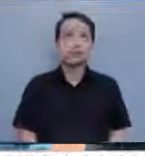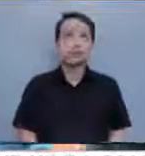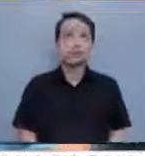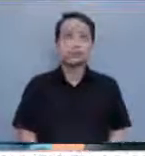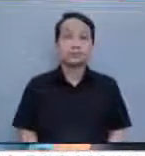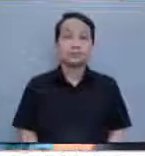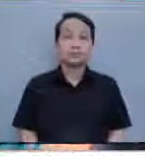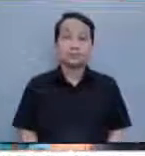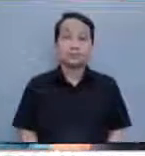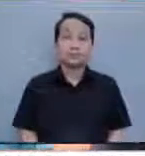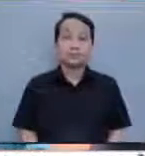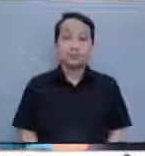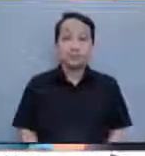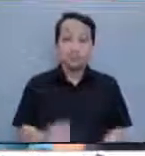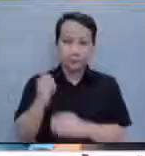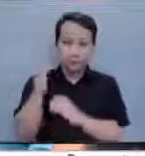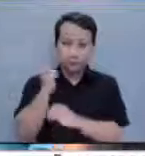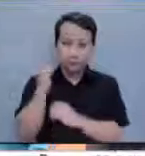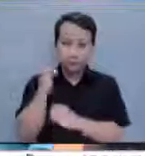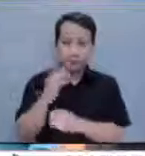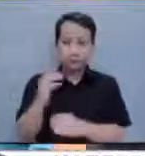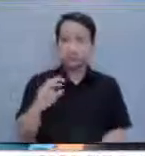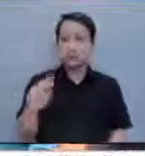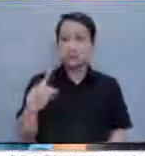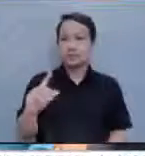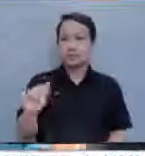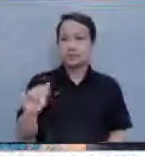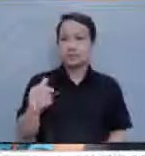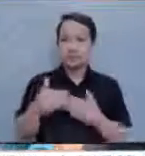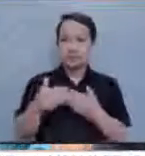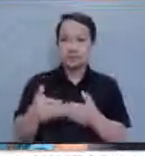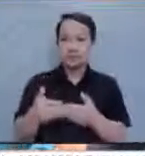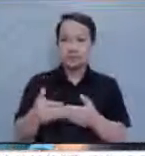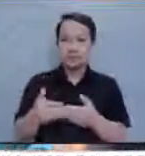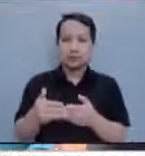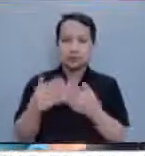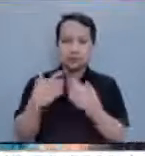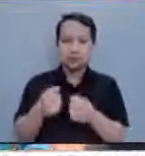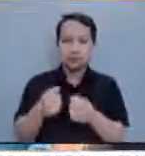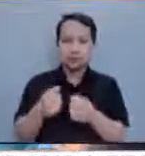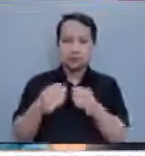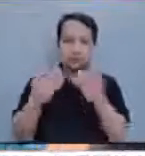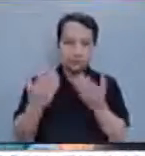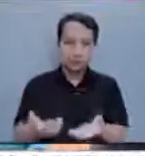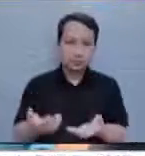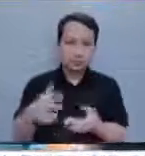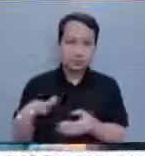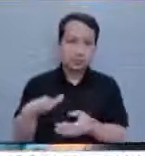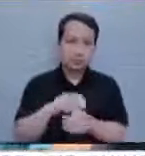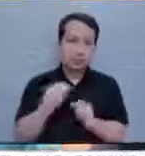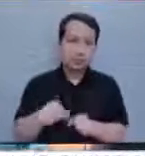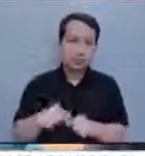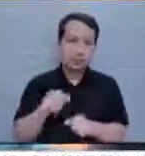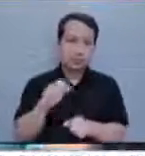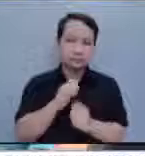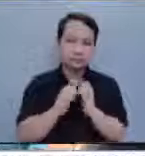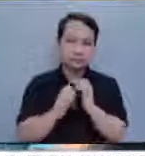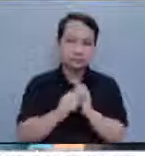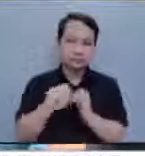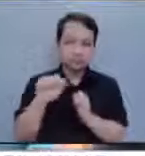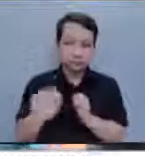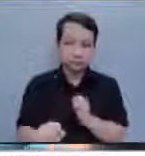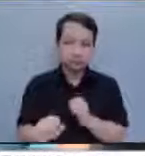Aljo, inasahan ng MMDA na magdudulot ito ng mabigat na daloy ng trapiko dito sa EDSA Southbound. Kaya